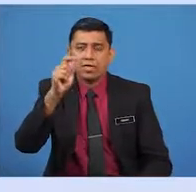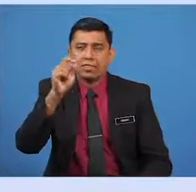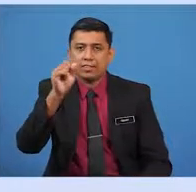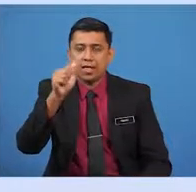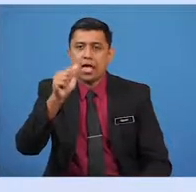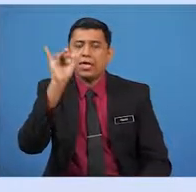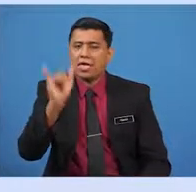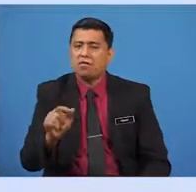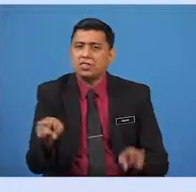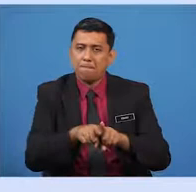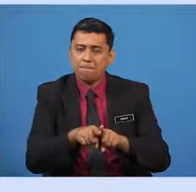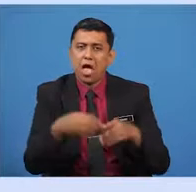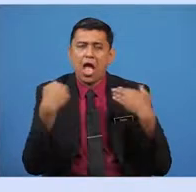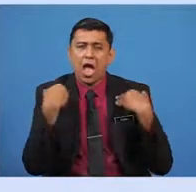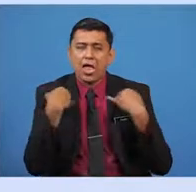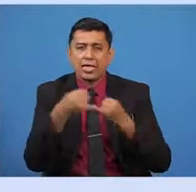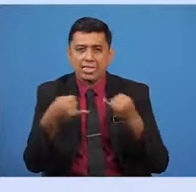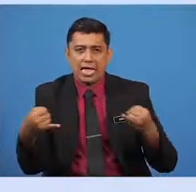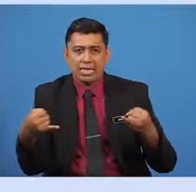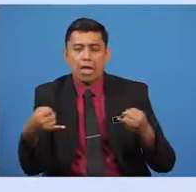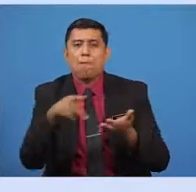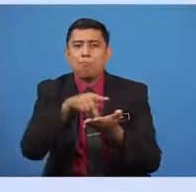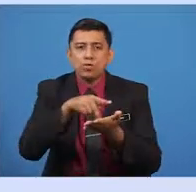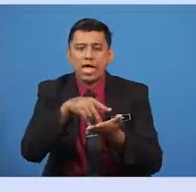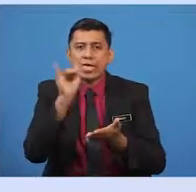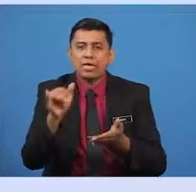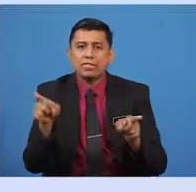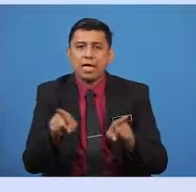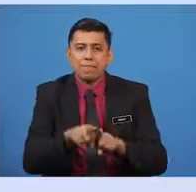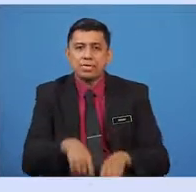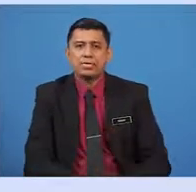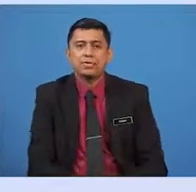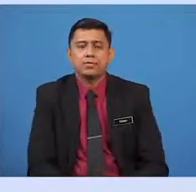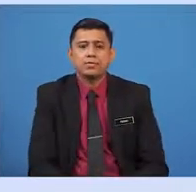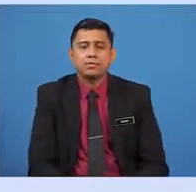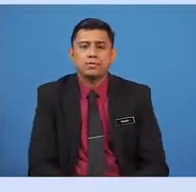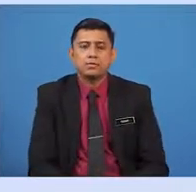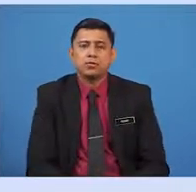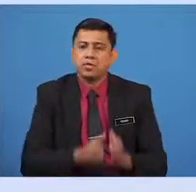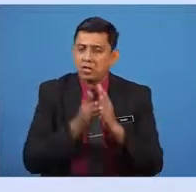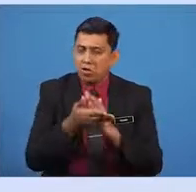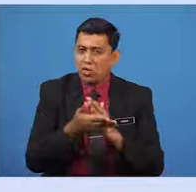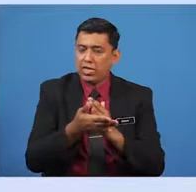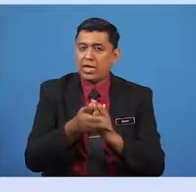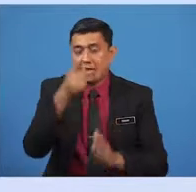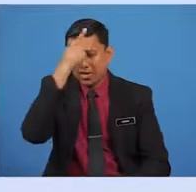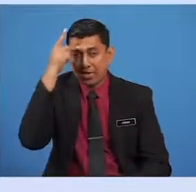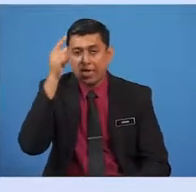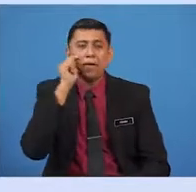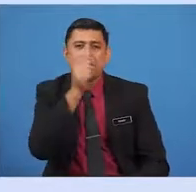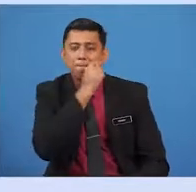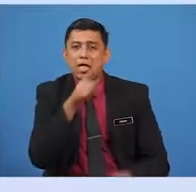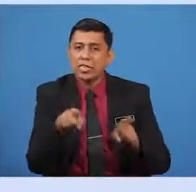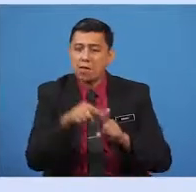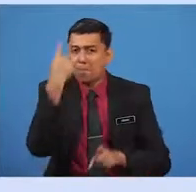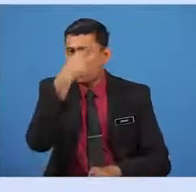tetapi mempunyai tali pusat dan kantung amnion sendiri. Oleh kerana kembar seiras